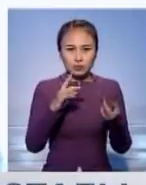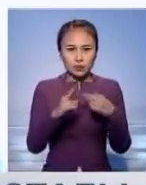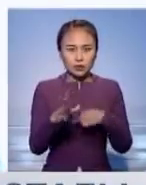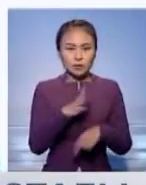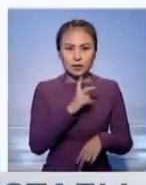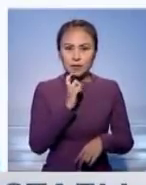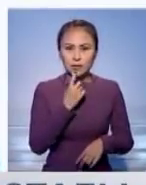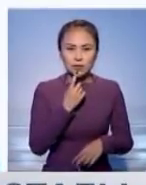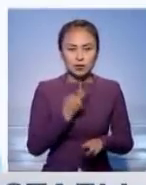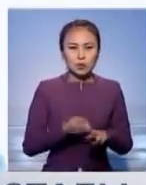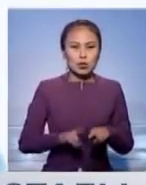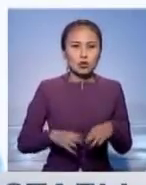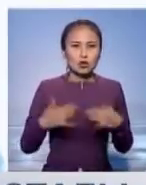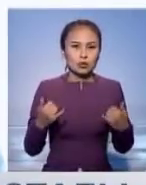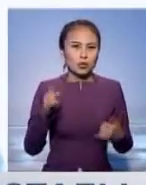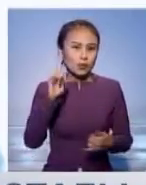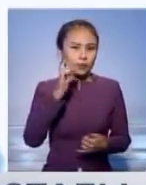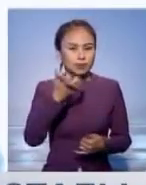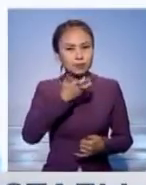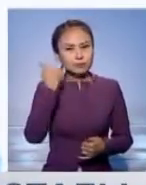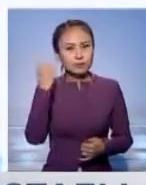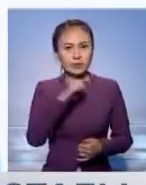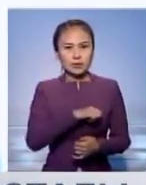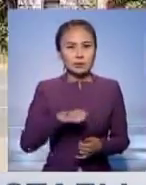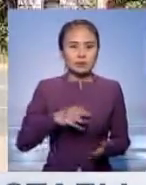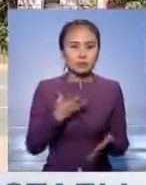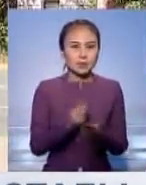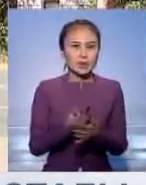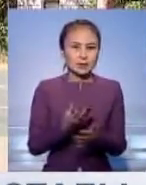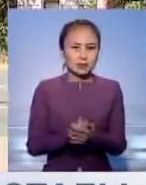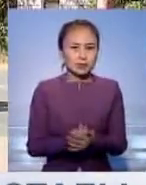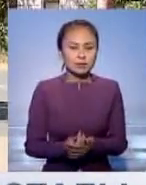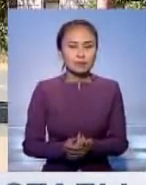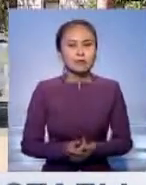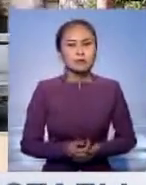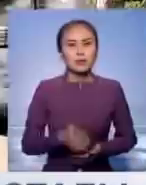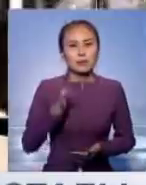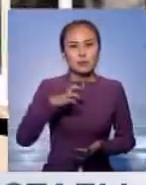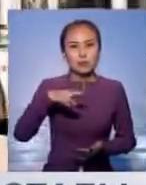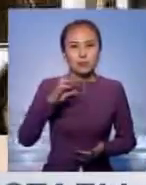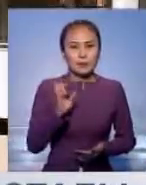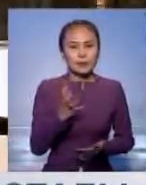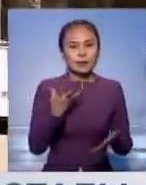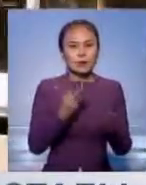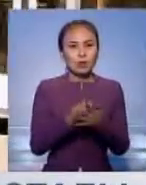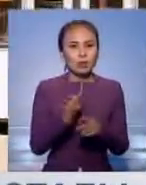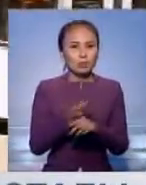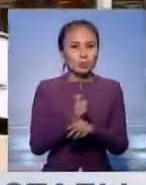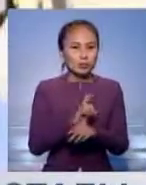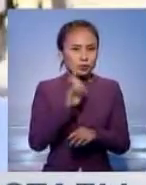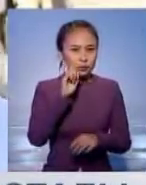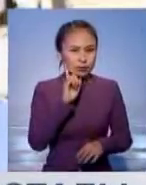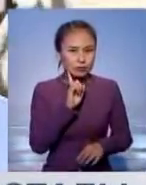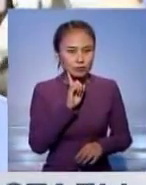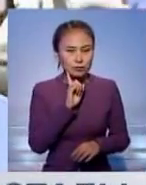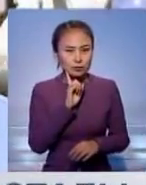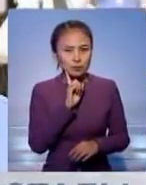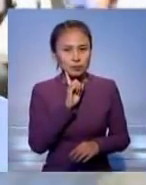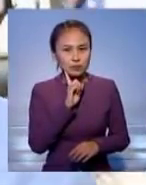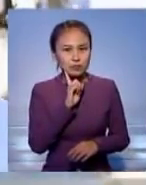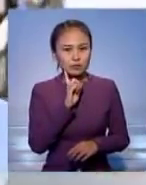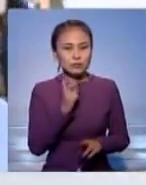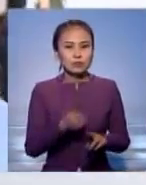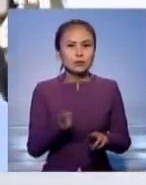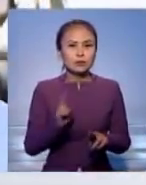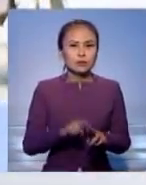қалады. Ал мына жүйенің көмегімен олар өздері төлем жасайды. SMS арқылы жолақысын төлеу өте оңтайлы шешім деп